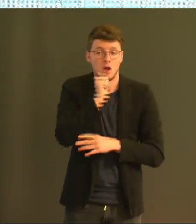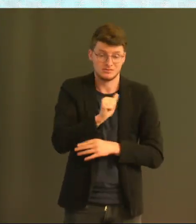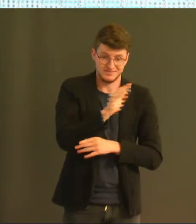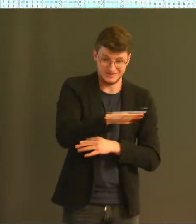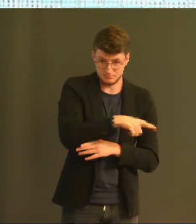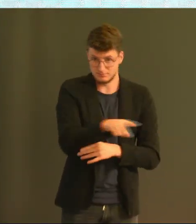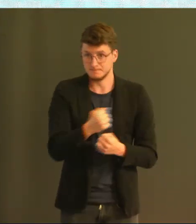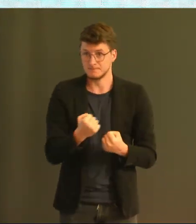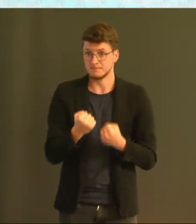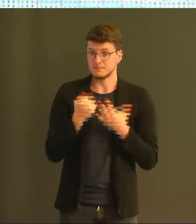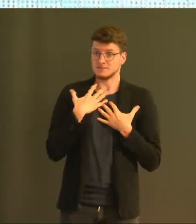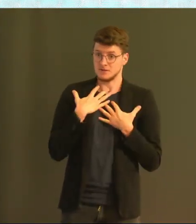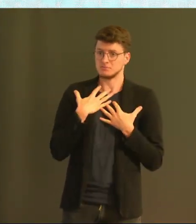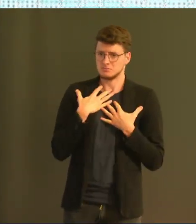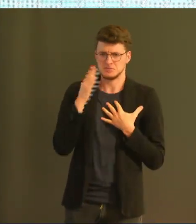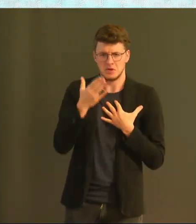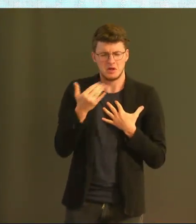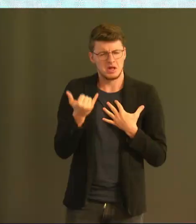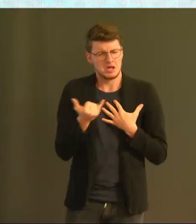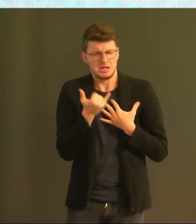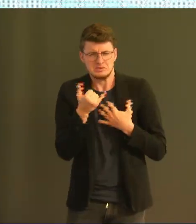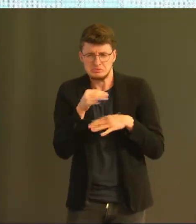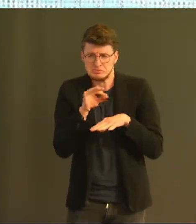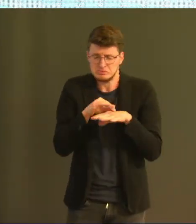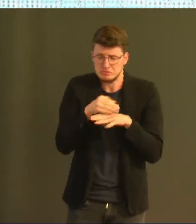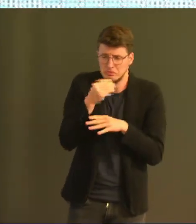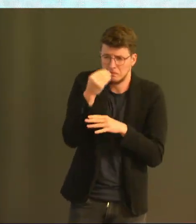music awards se